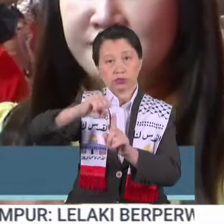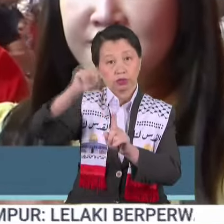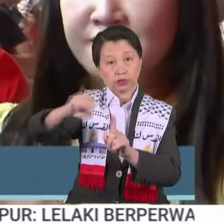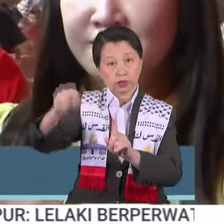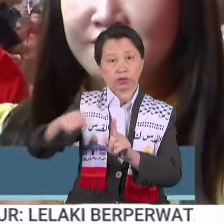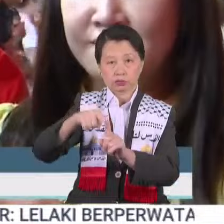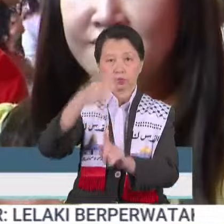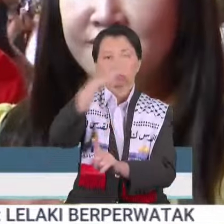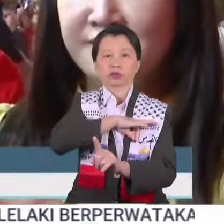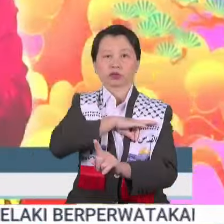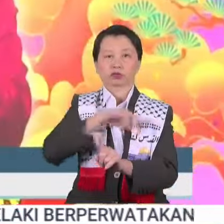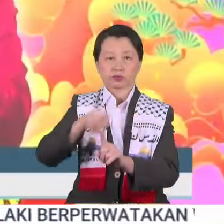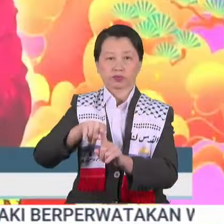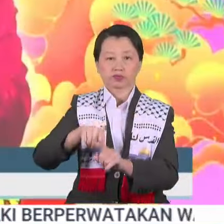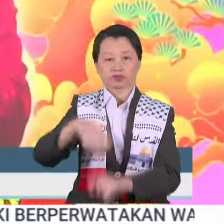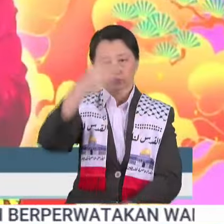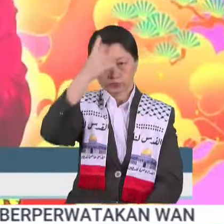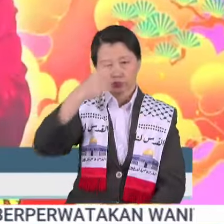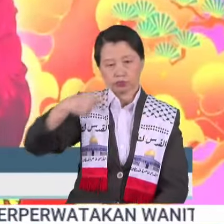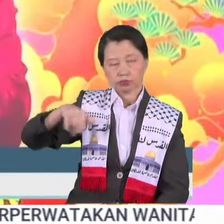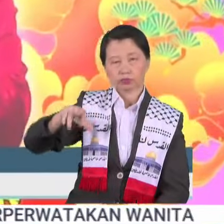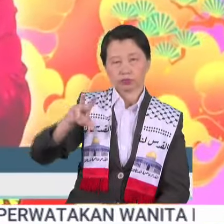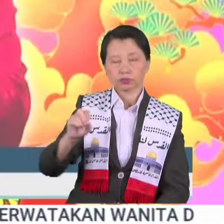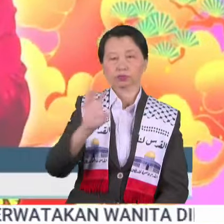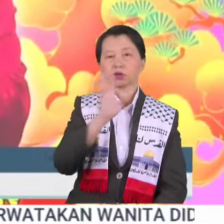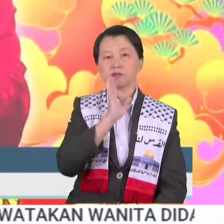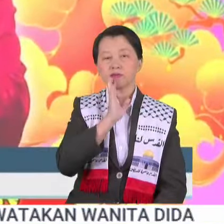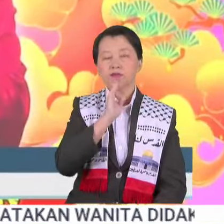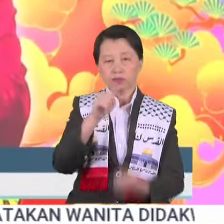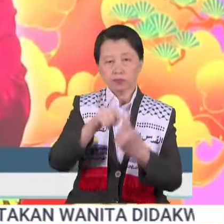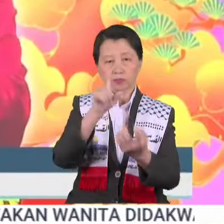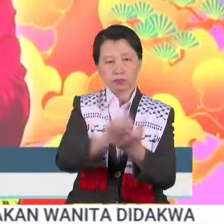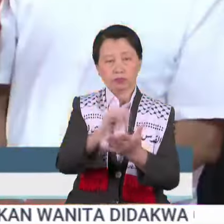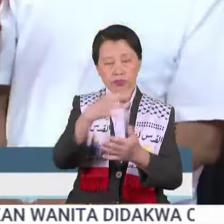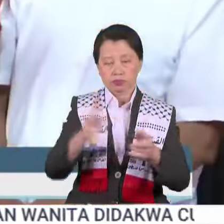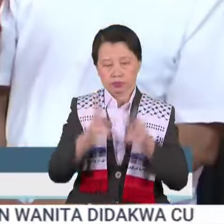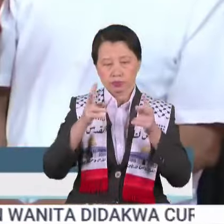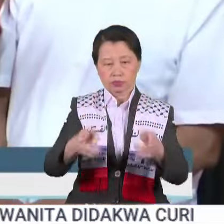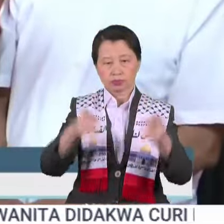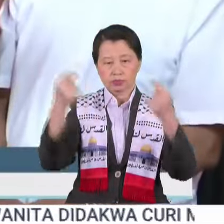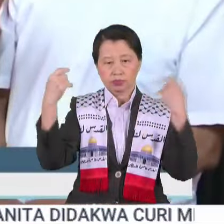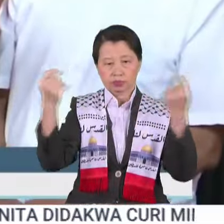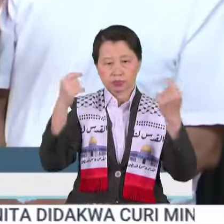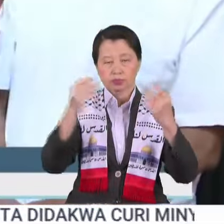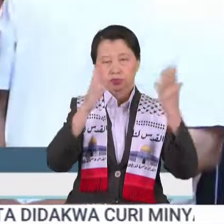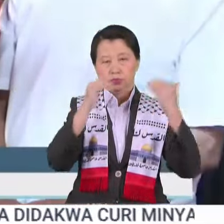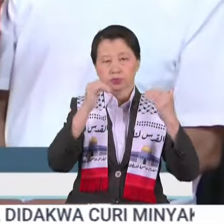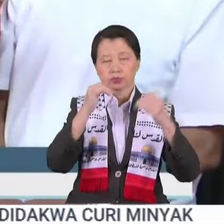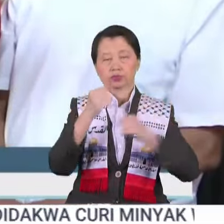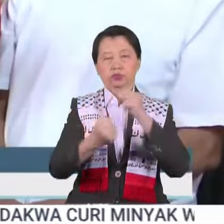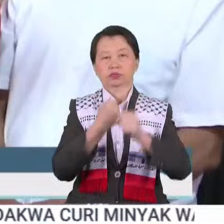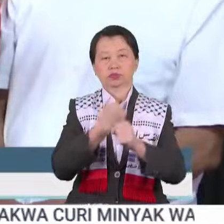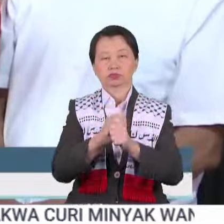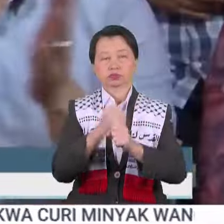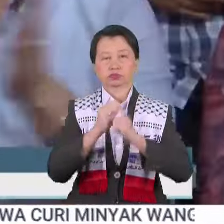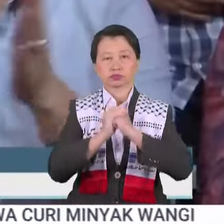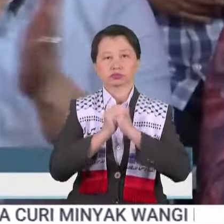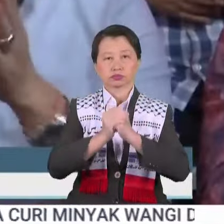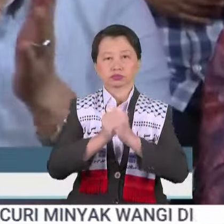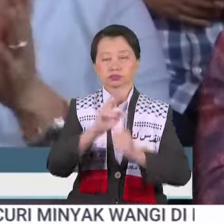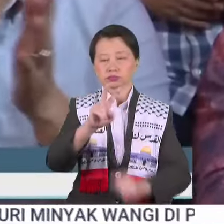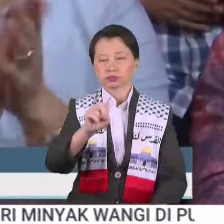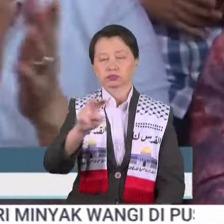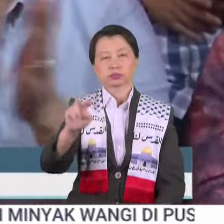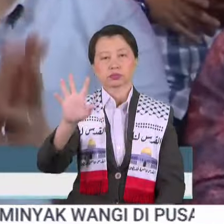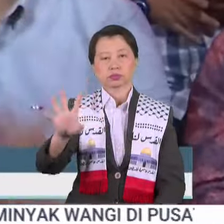be benefited. Datuk Pung menyatakan demikian kepada media selepas merasmikan Karnival Harapan Tahun Baru Cina 2024